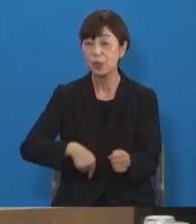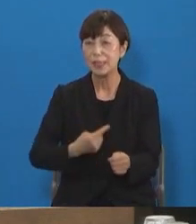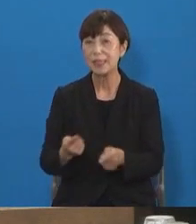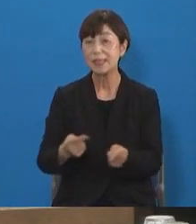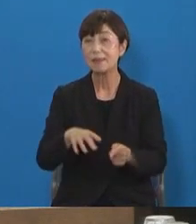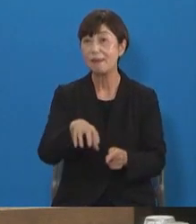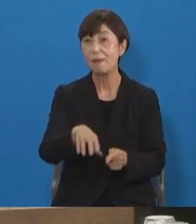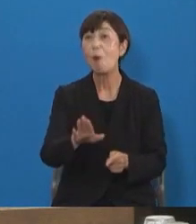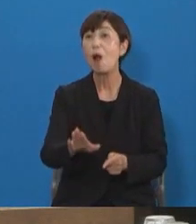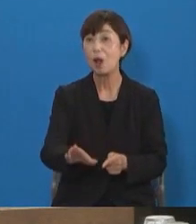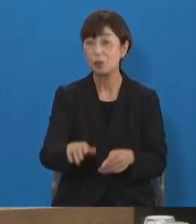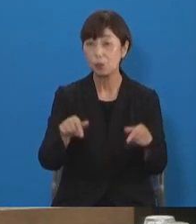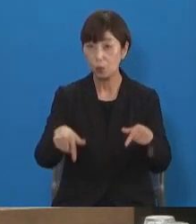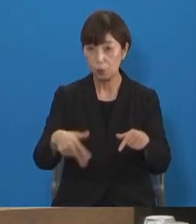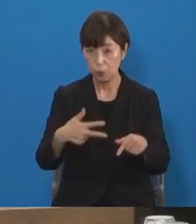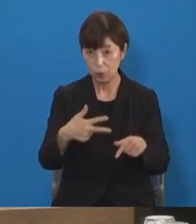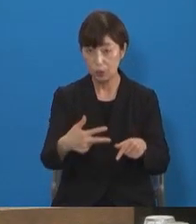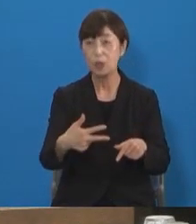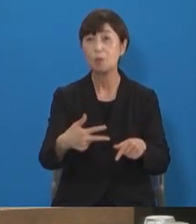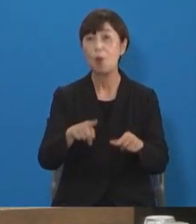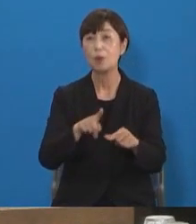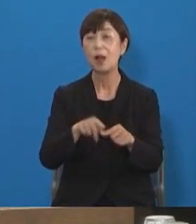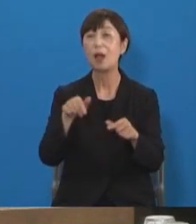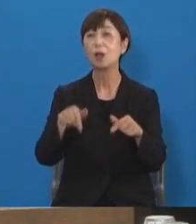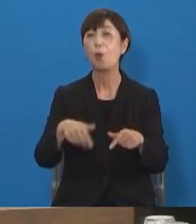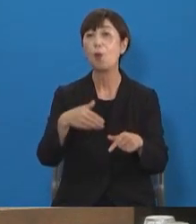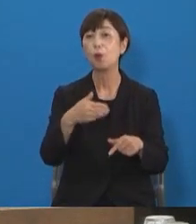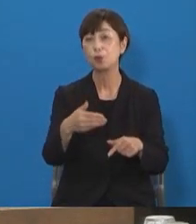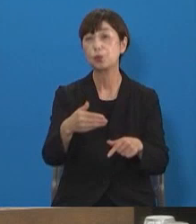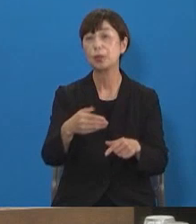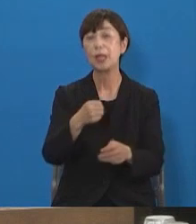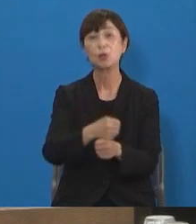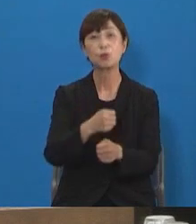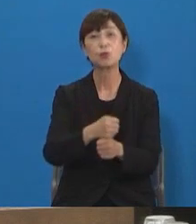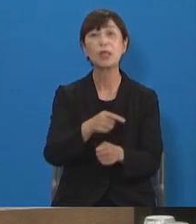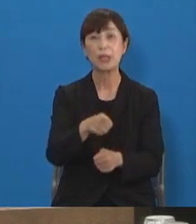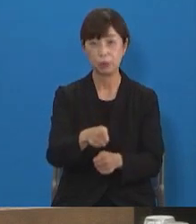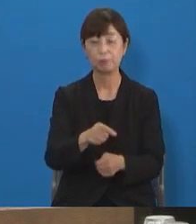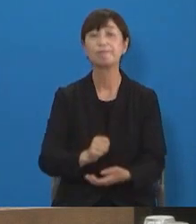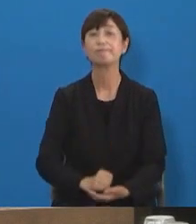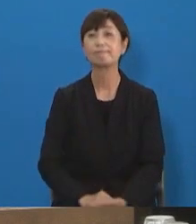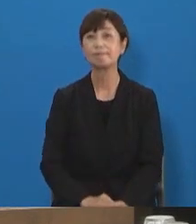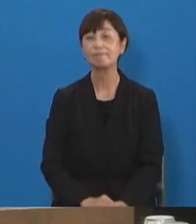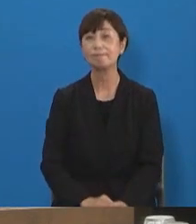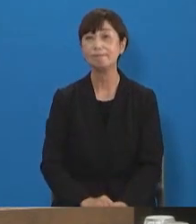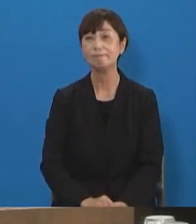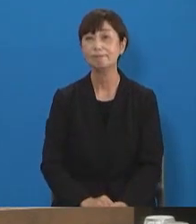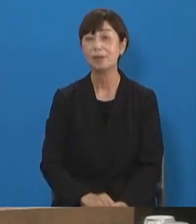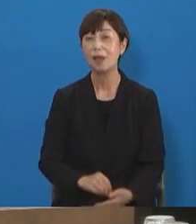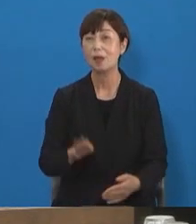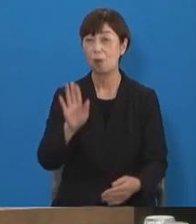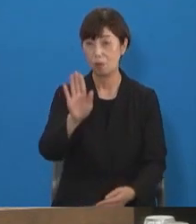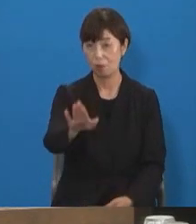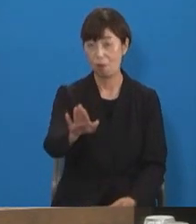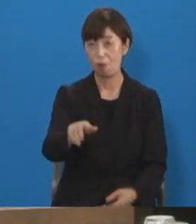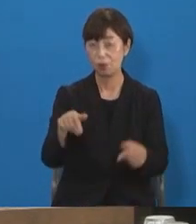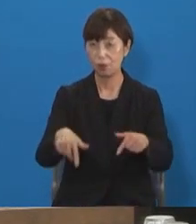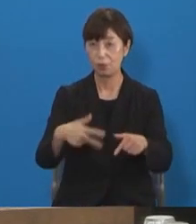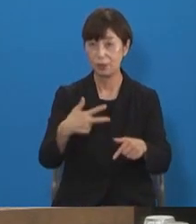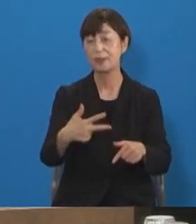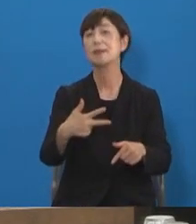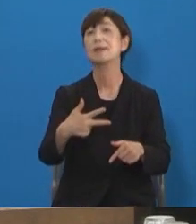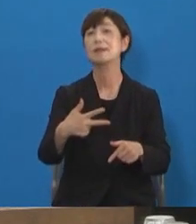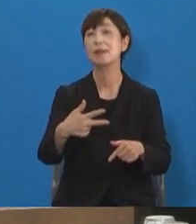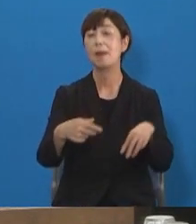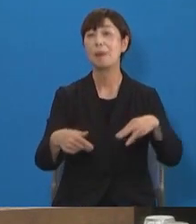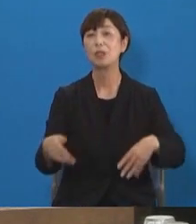り、京都市においても中京区でハンドブックを作成されています。今後、京都市において